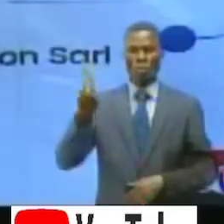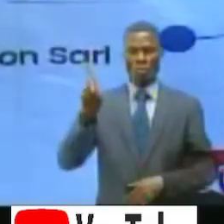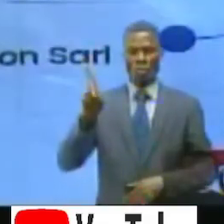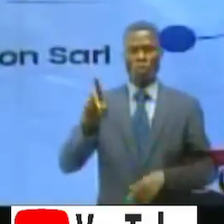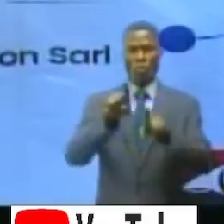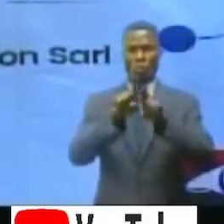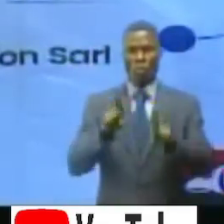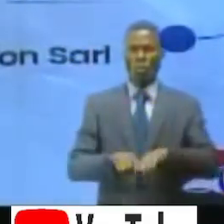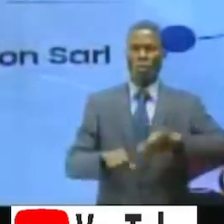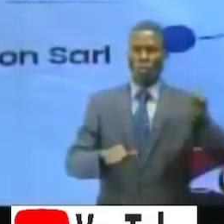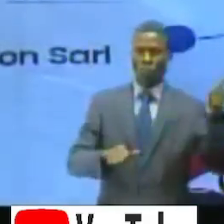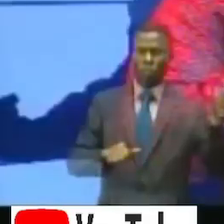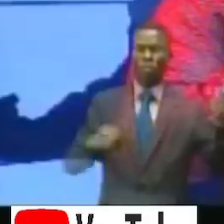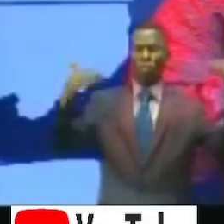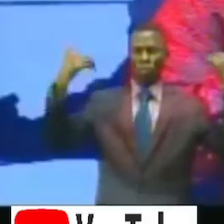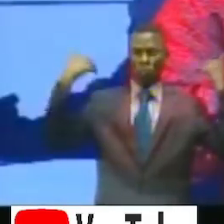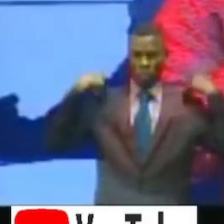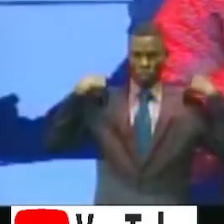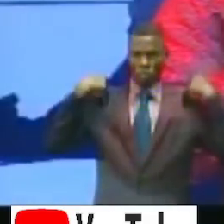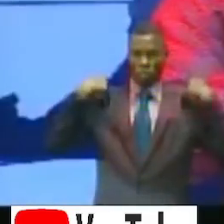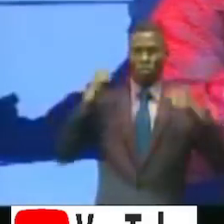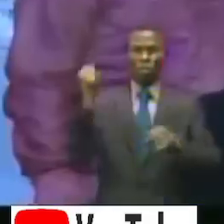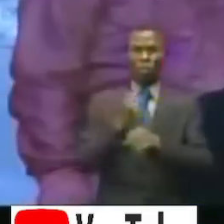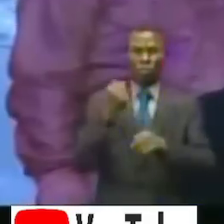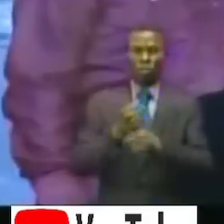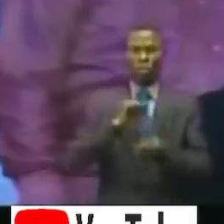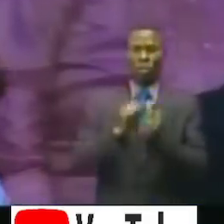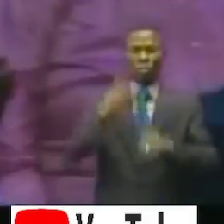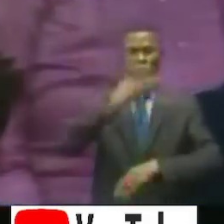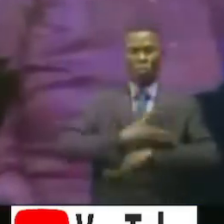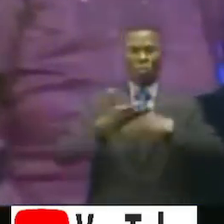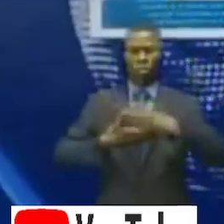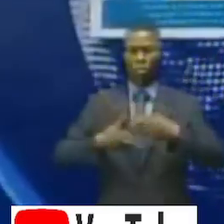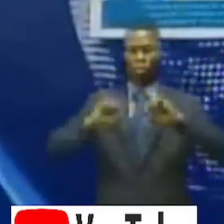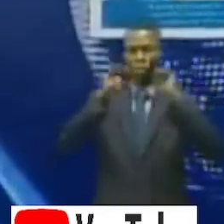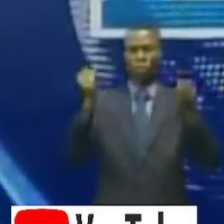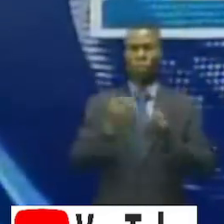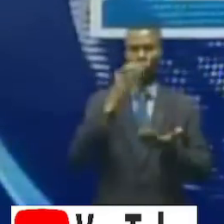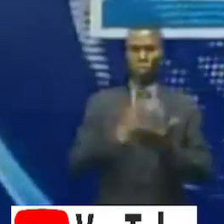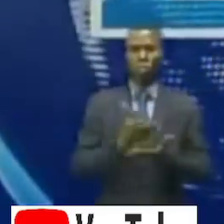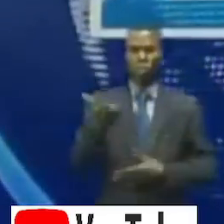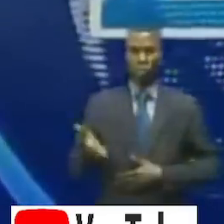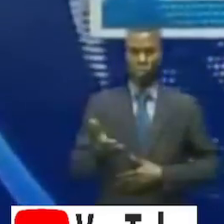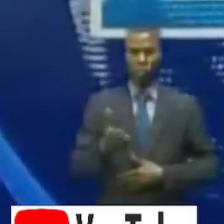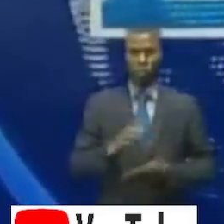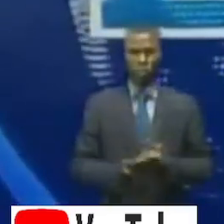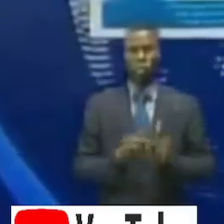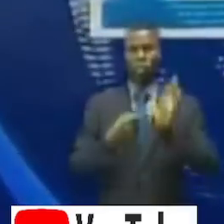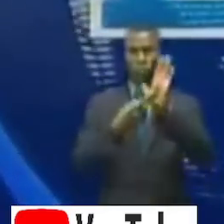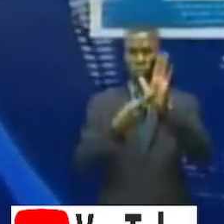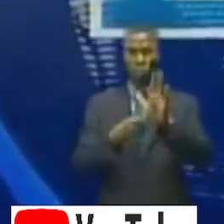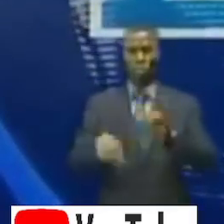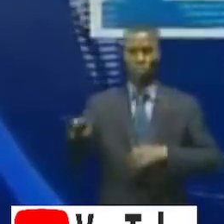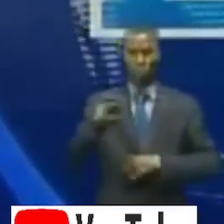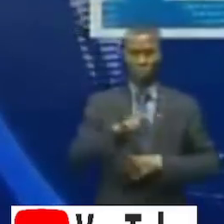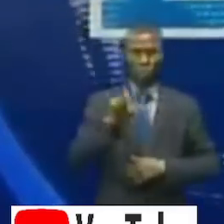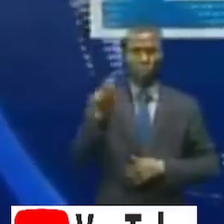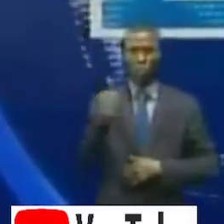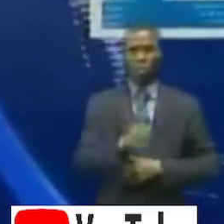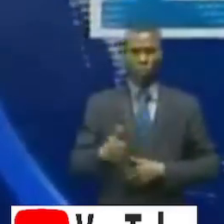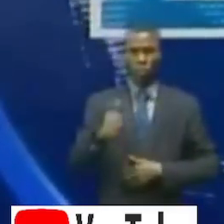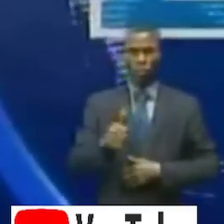ainsi que d'autres personnalités œuvrant dans le secteur privé. après, juste après à